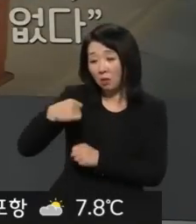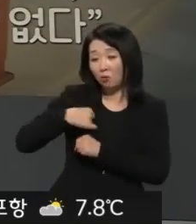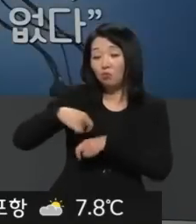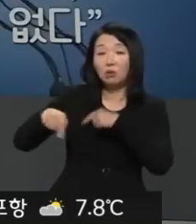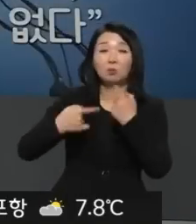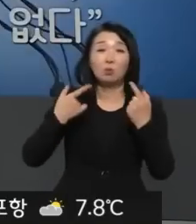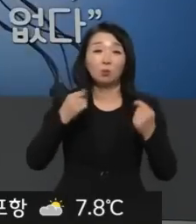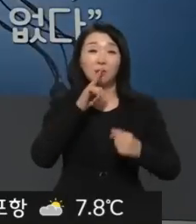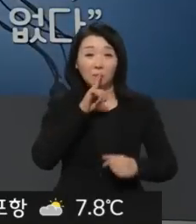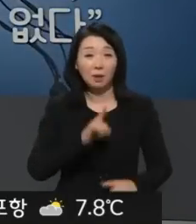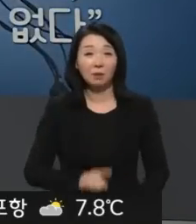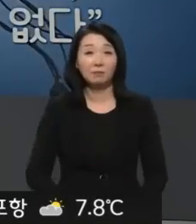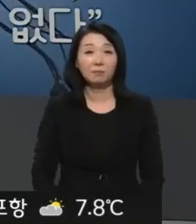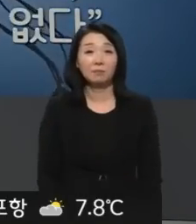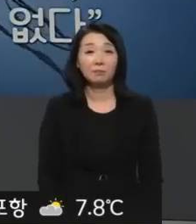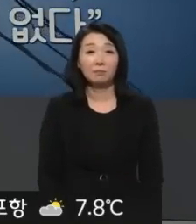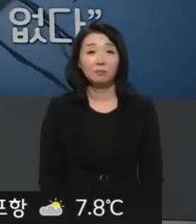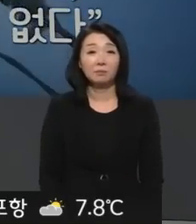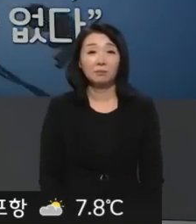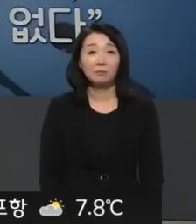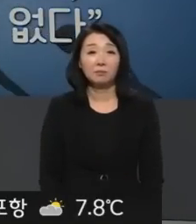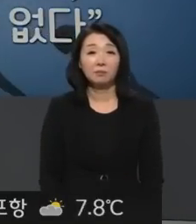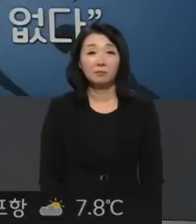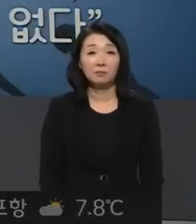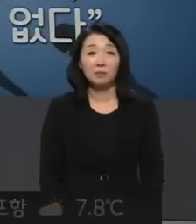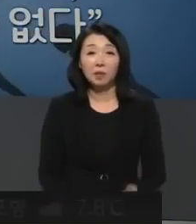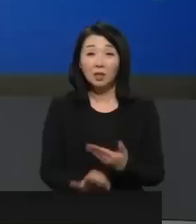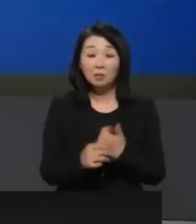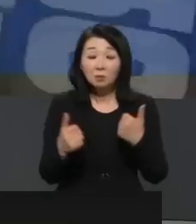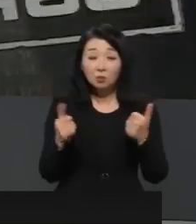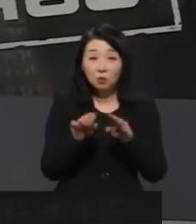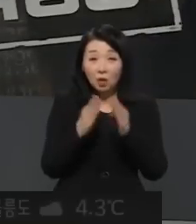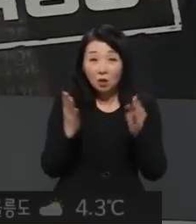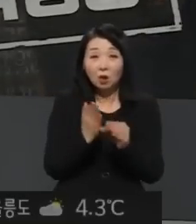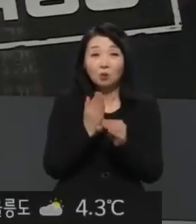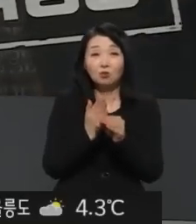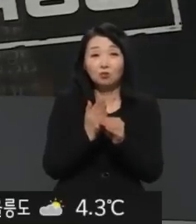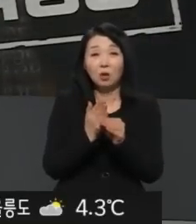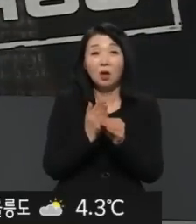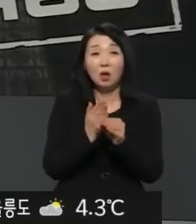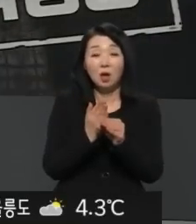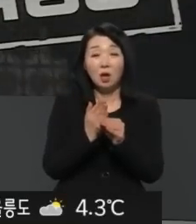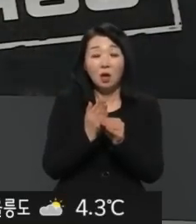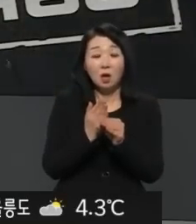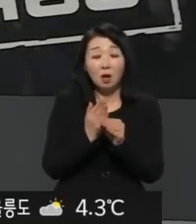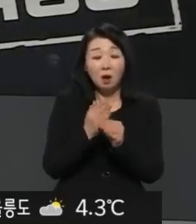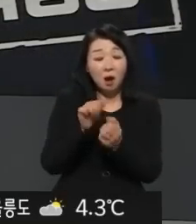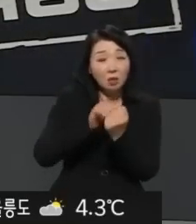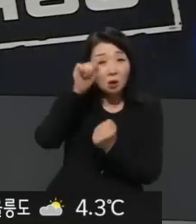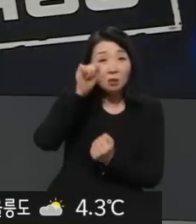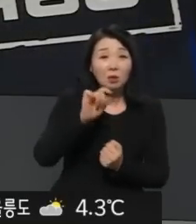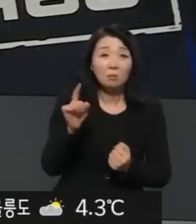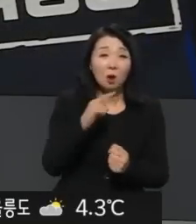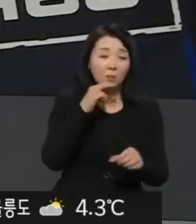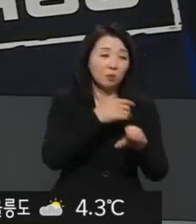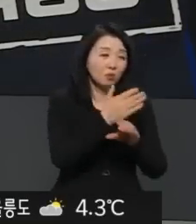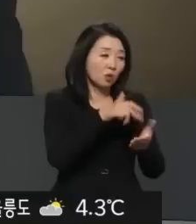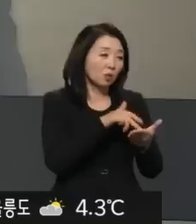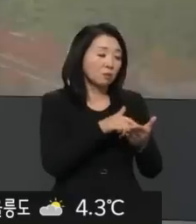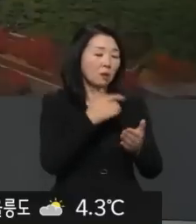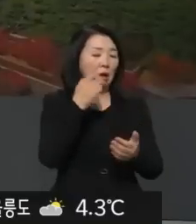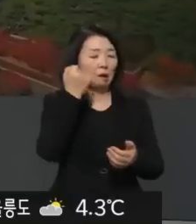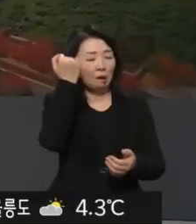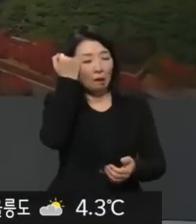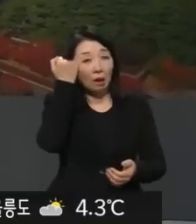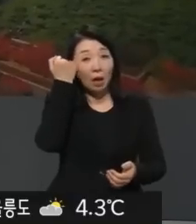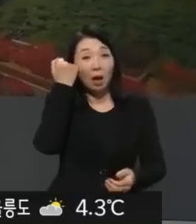바 없다. 이렇게 강하게 반발 했습니다. 임시국회 열린 중에 친 영장에 민주당으로서는 골치가 아파졌습니다.